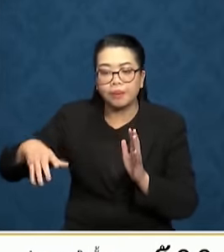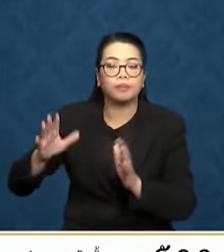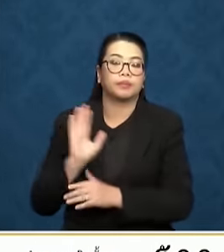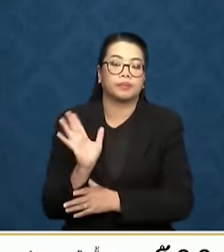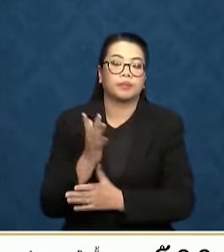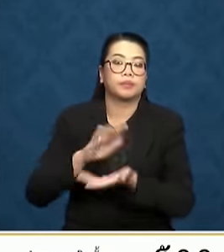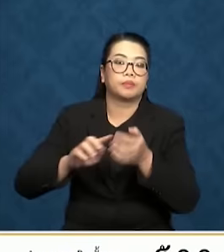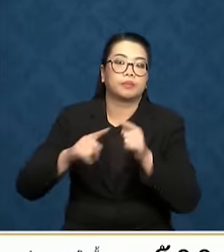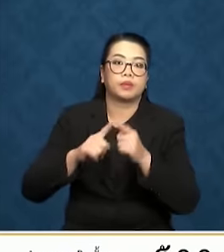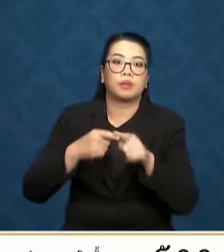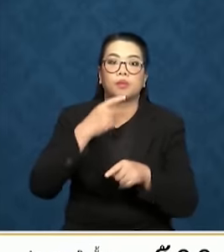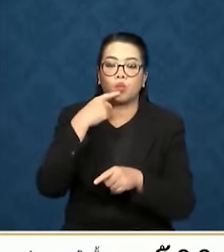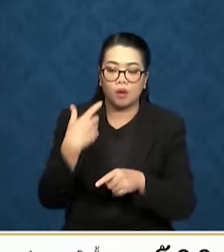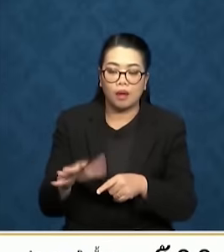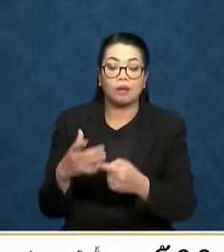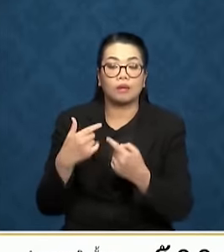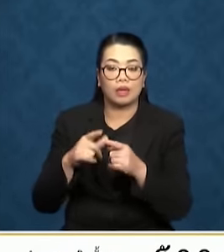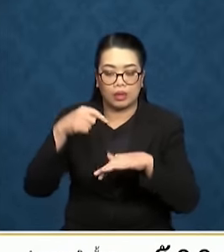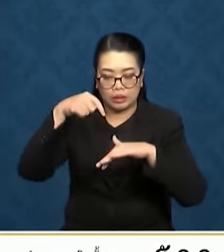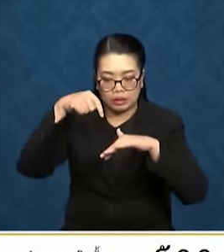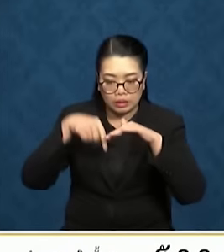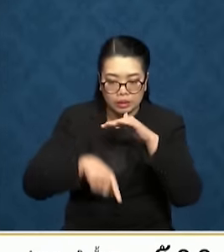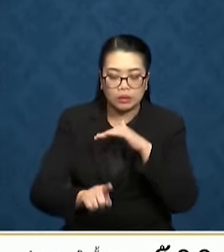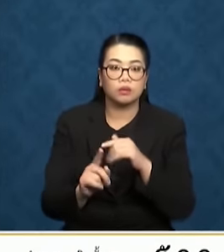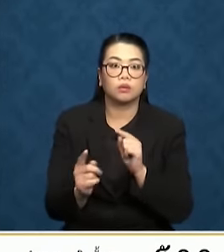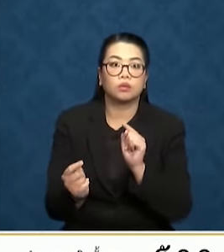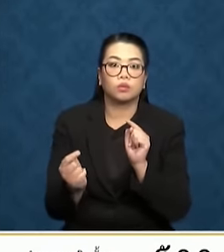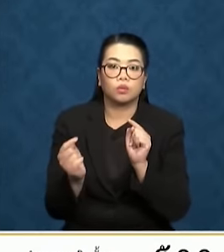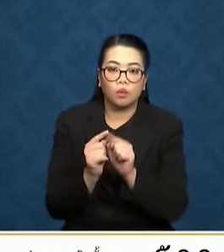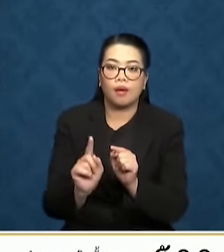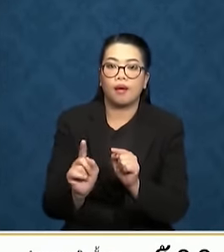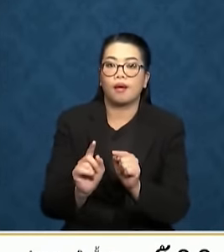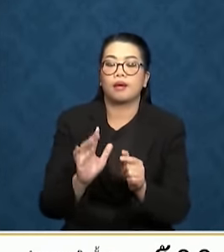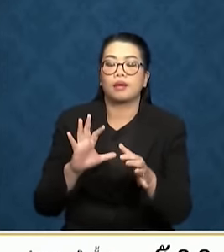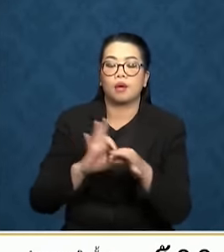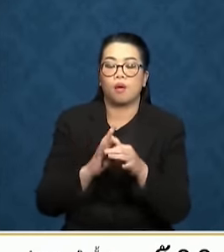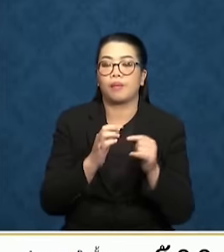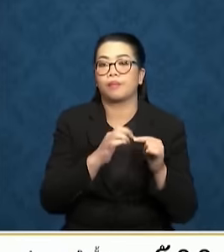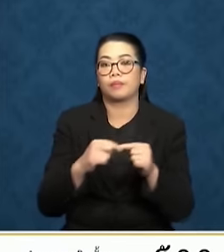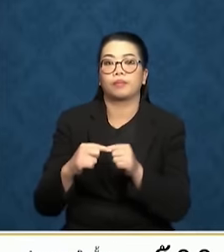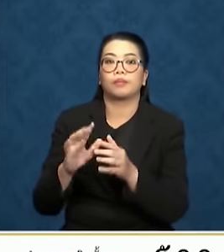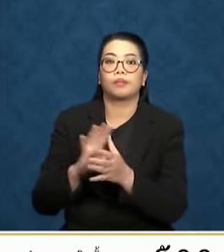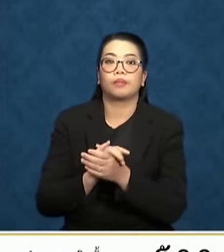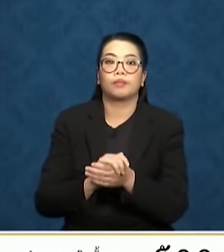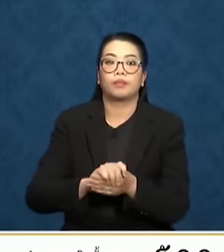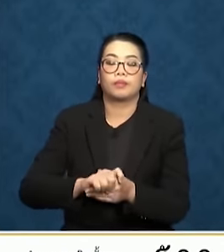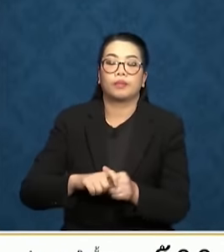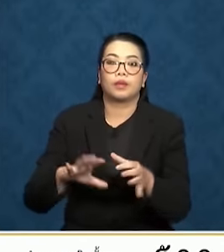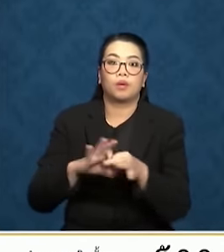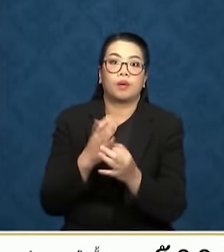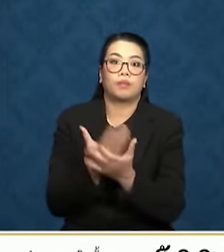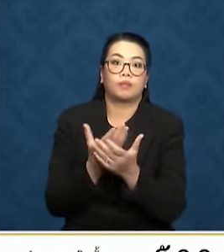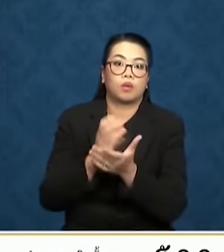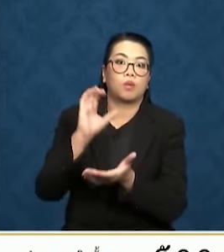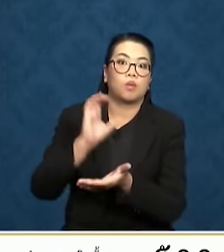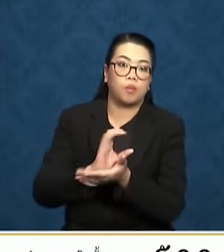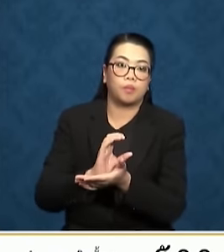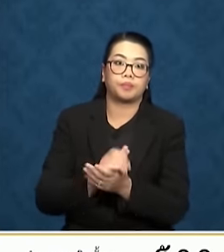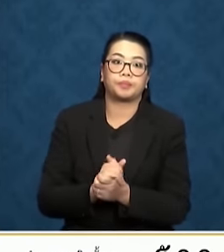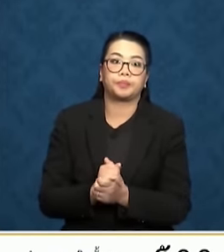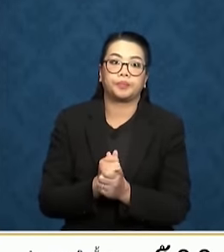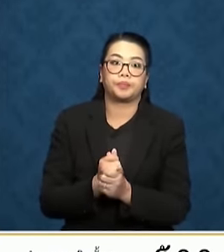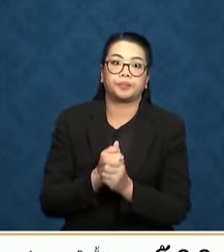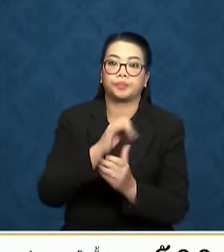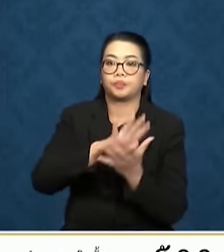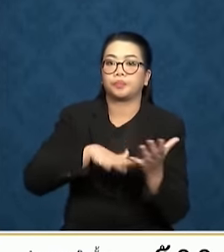เพื่อนๆพูดมาแล้วผมอยากจะลงลึกให้น้ำหนักนะครับแล้วก็ต่อยอดจากที่เพื่อนสมาชิกได้อภิปรายไปแล้วในเรื่องเกี่ยวกับ